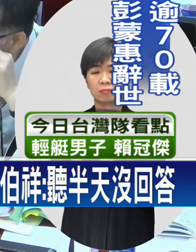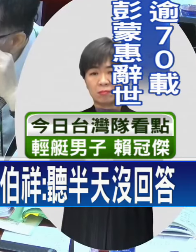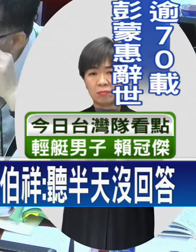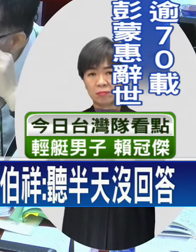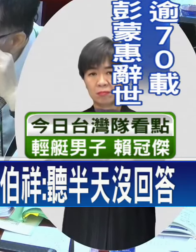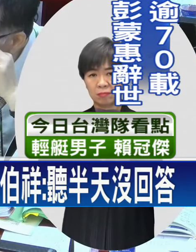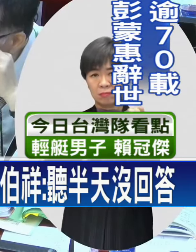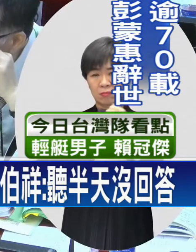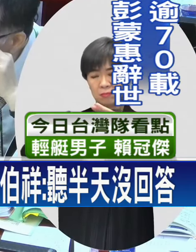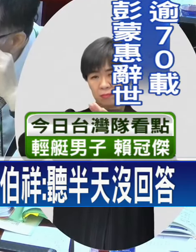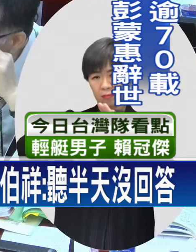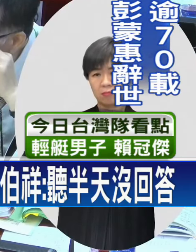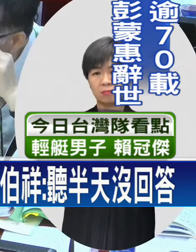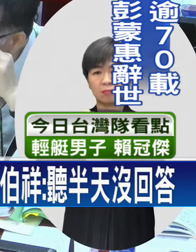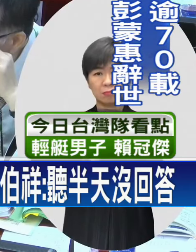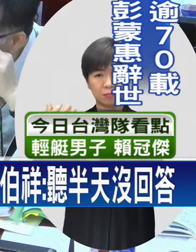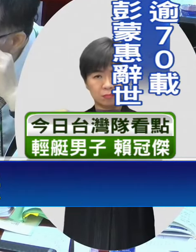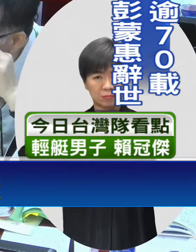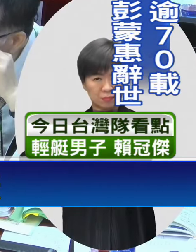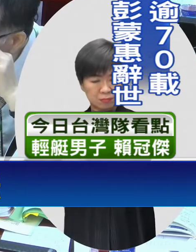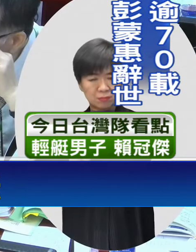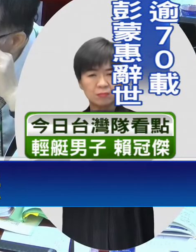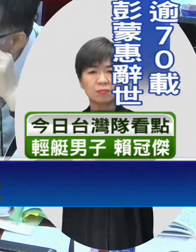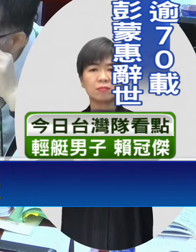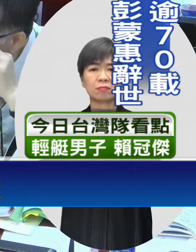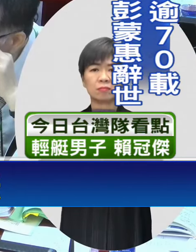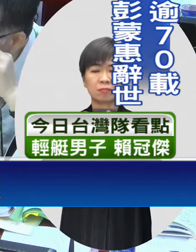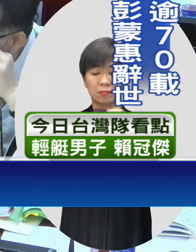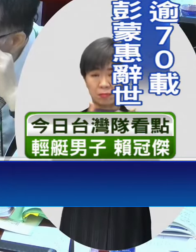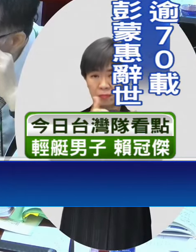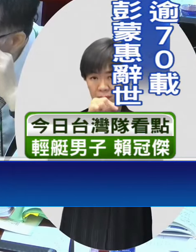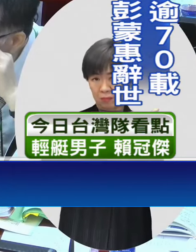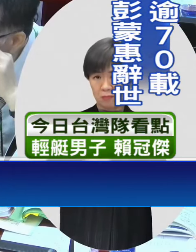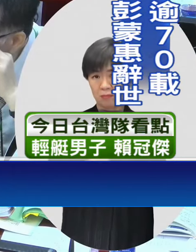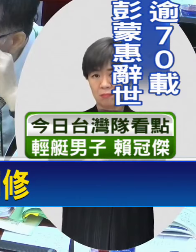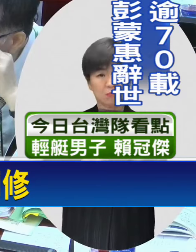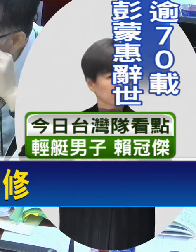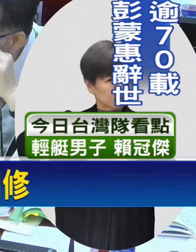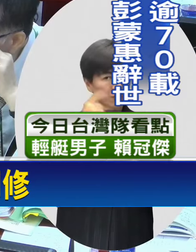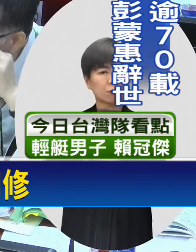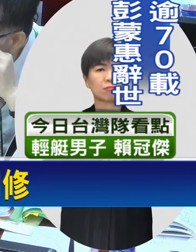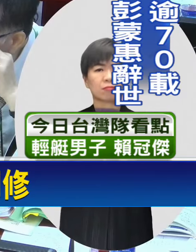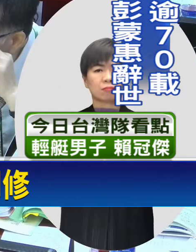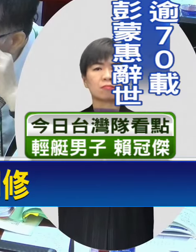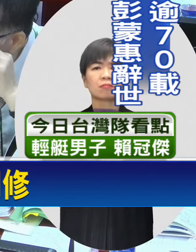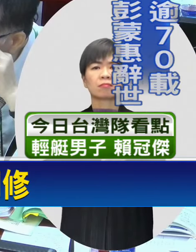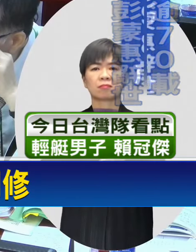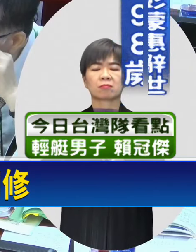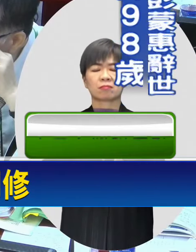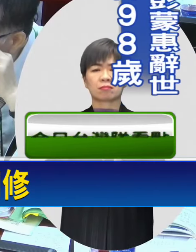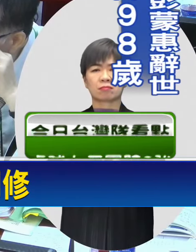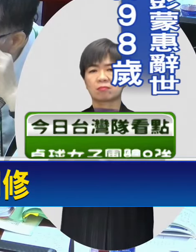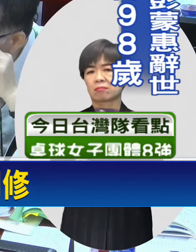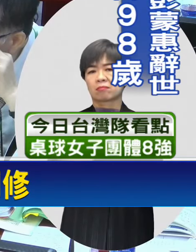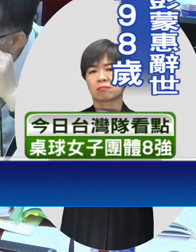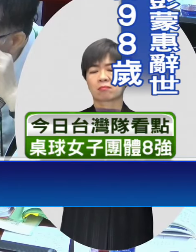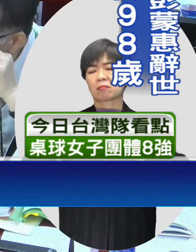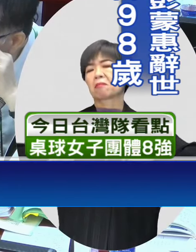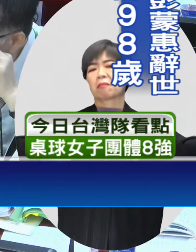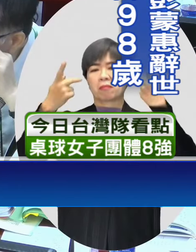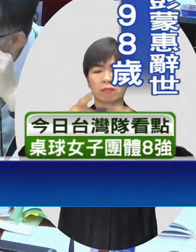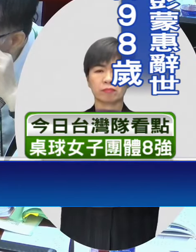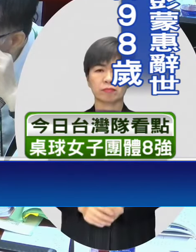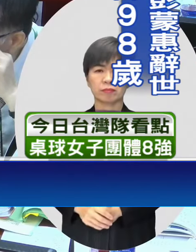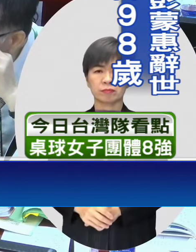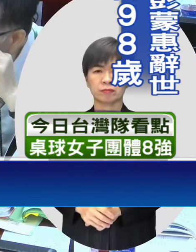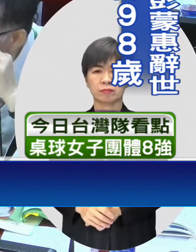法院从咨询刑事法到相关的议事规则，全部都要进行全面的翻修，才